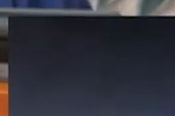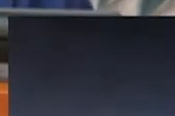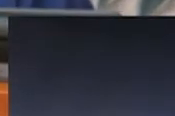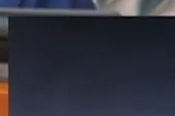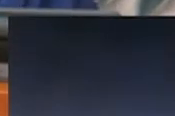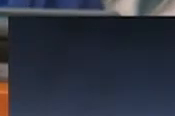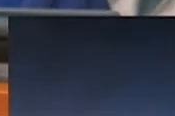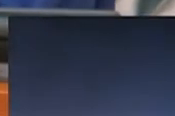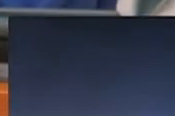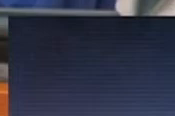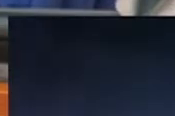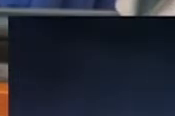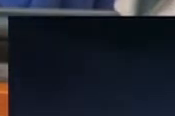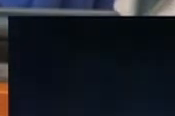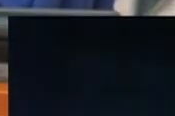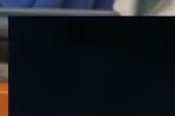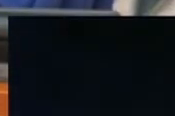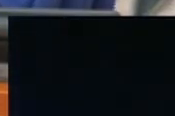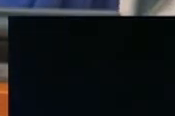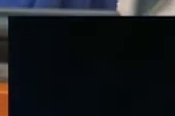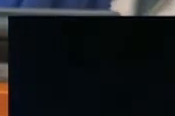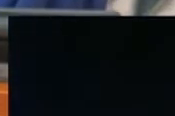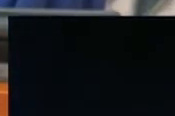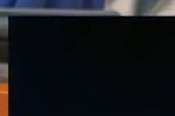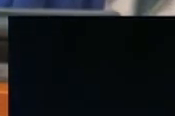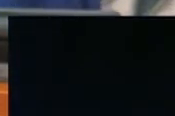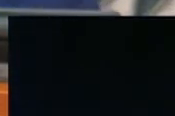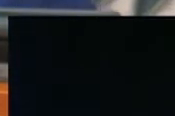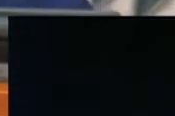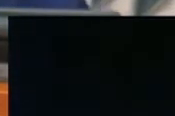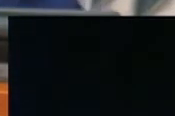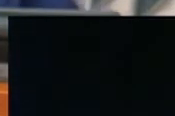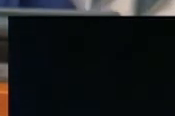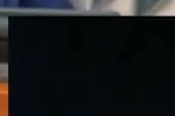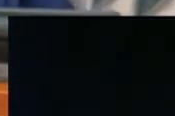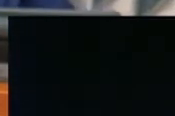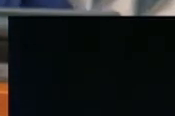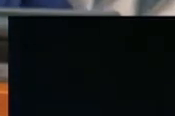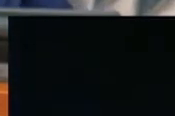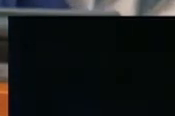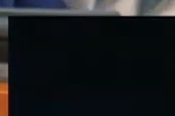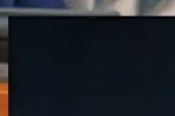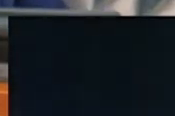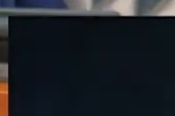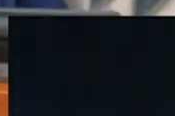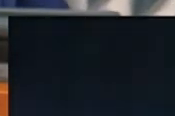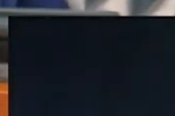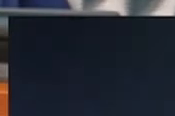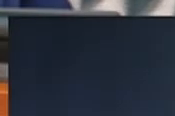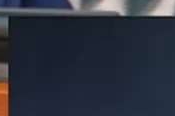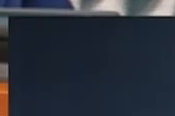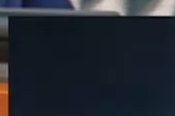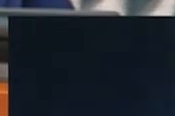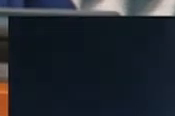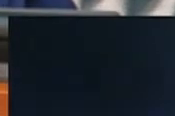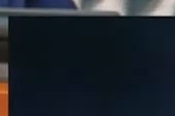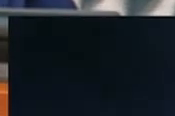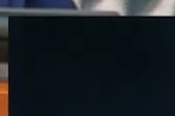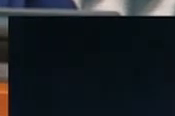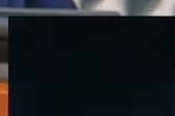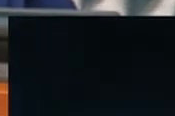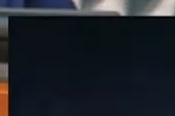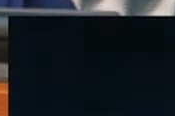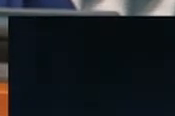Kweli naona joto la uchaguzi limesogea kwa kasi sana humu ndani. Mheshimiwa